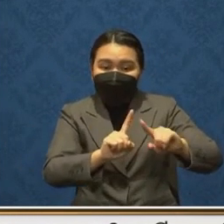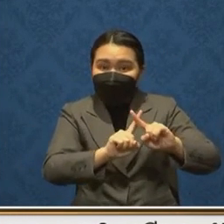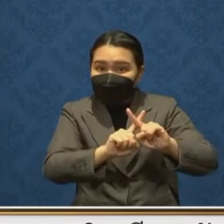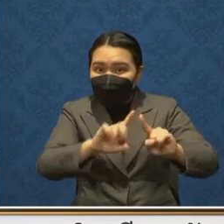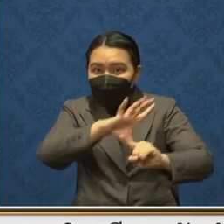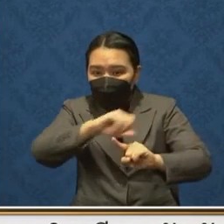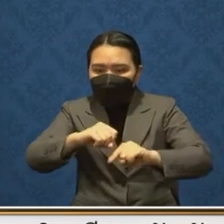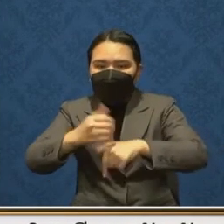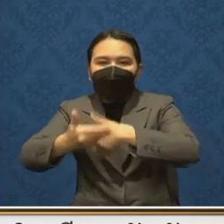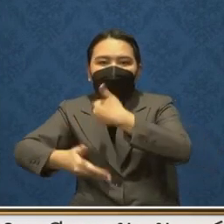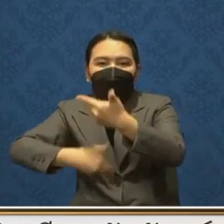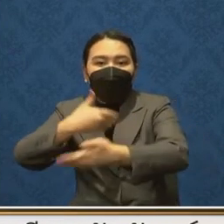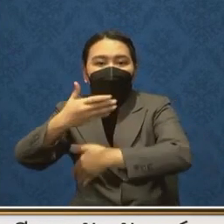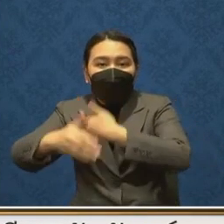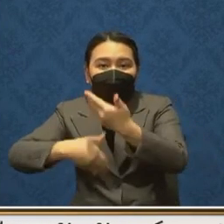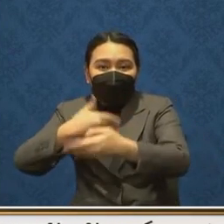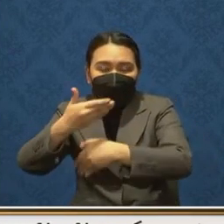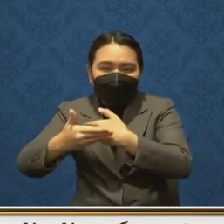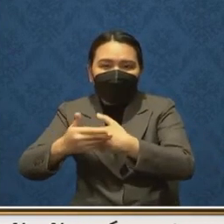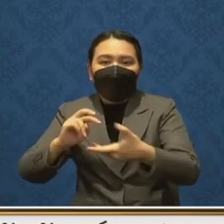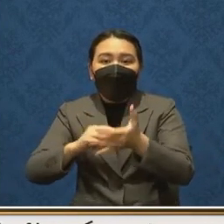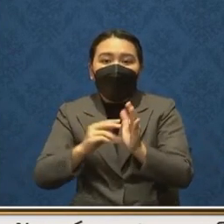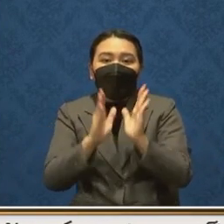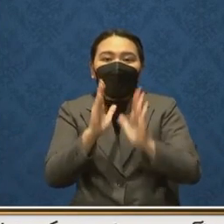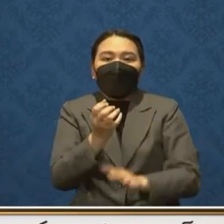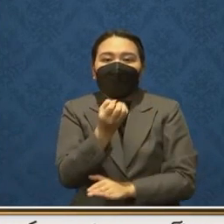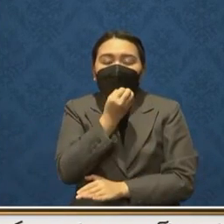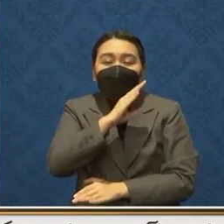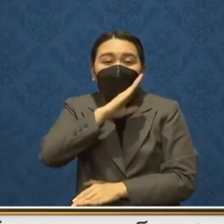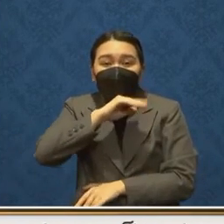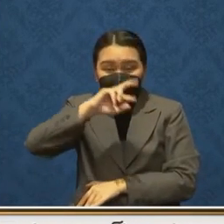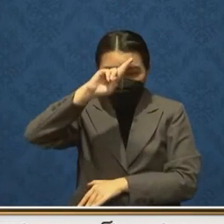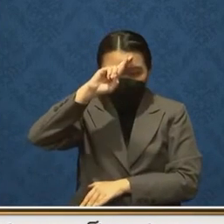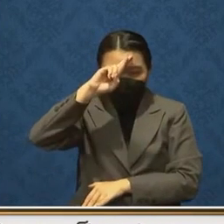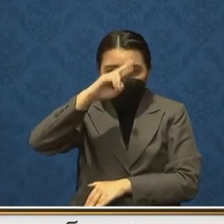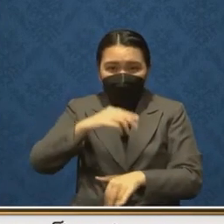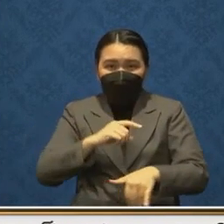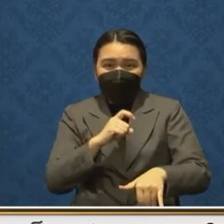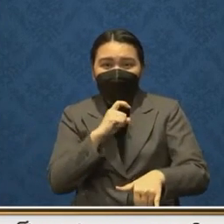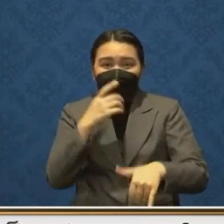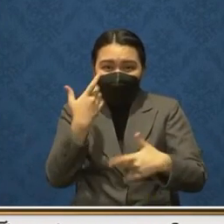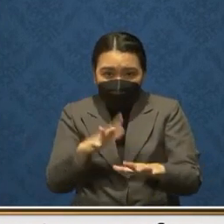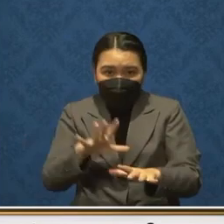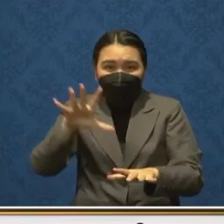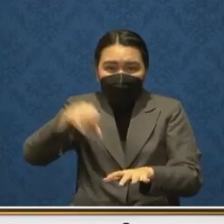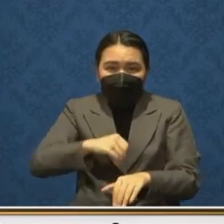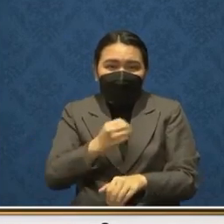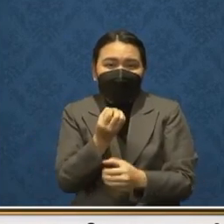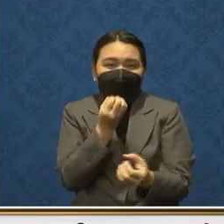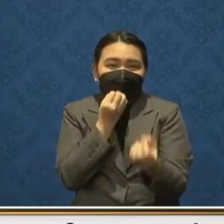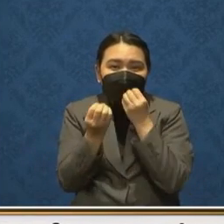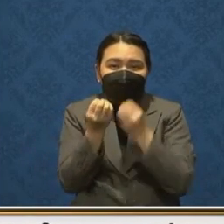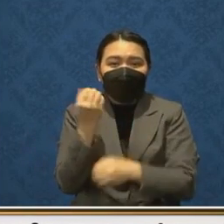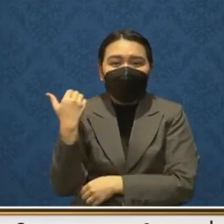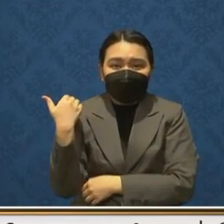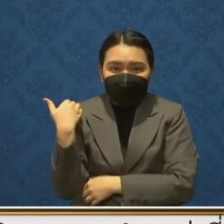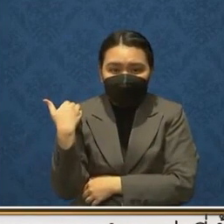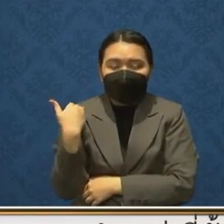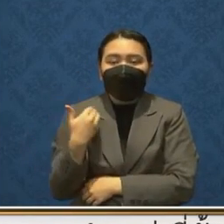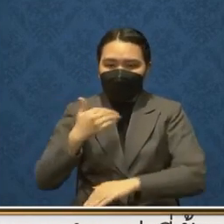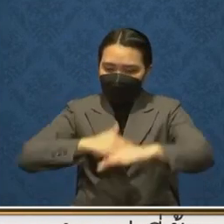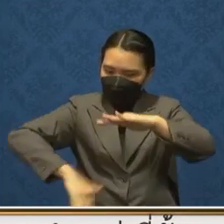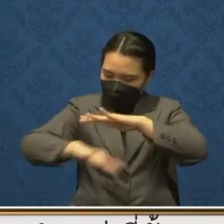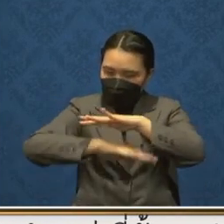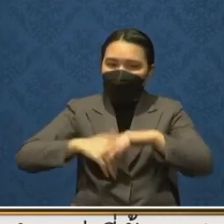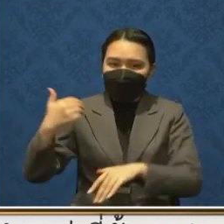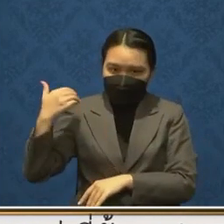ทำให้คนได้บริภปกหมูที่เปนโลก หมูตายผมมีรัฐานครัขอเลอนสไลฟ์นะครับน